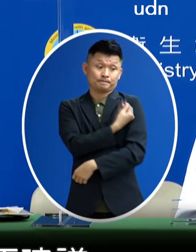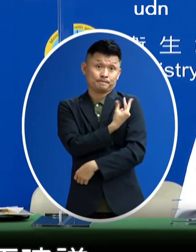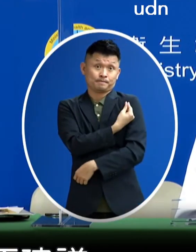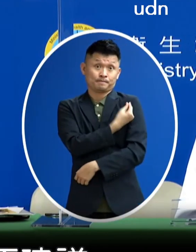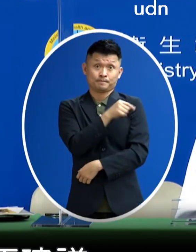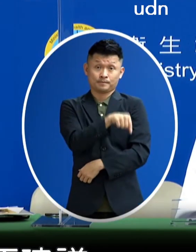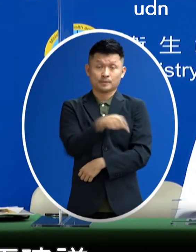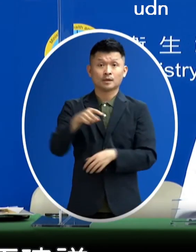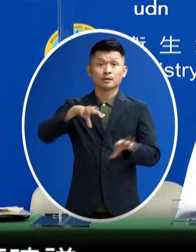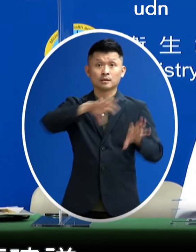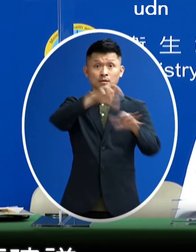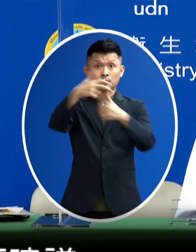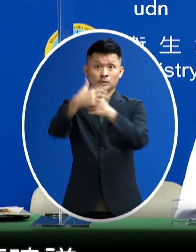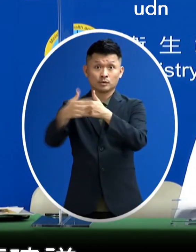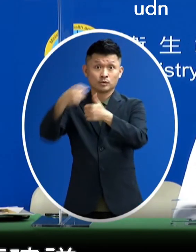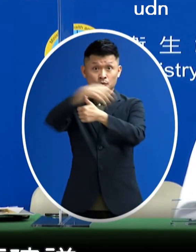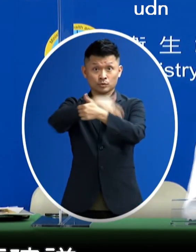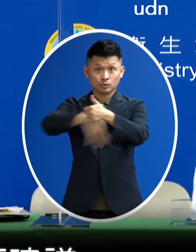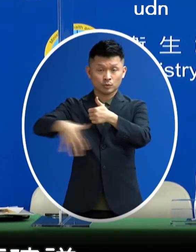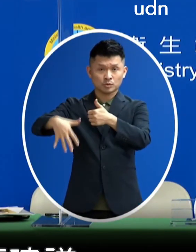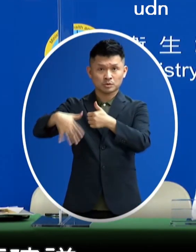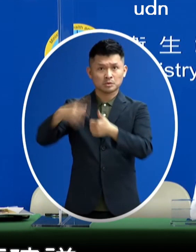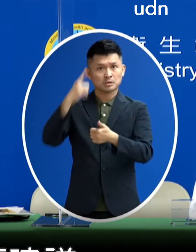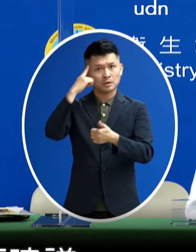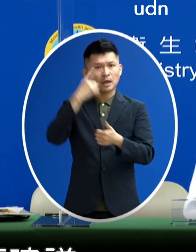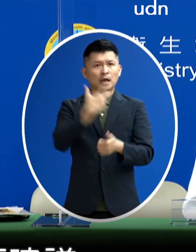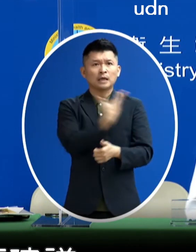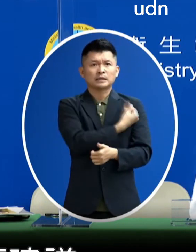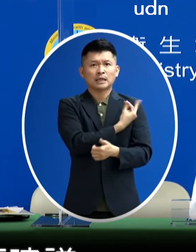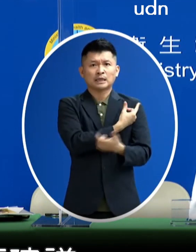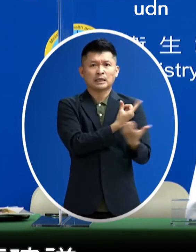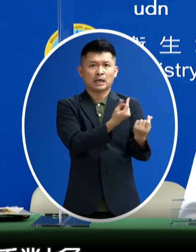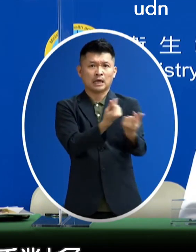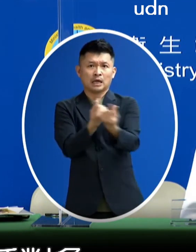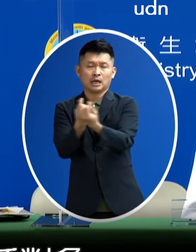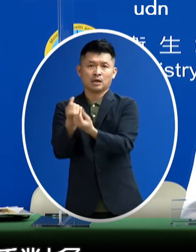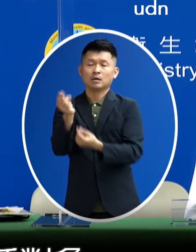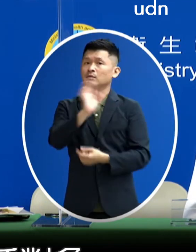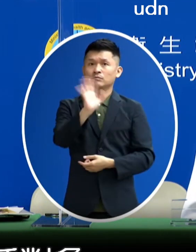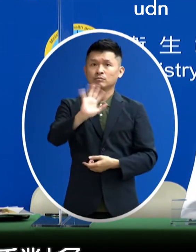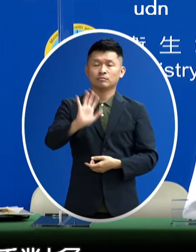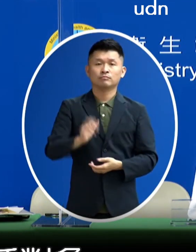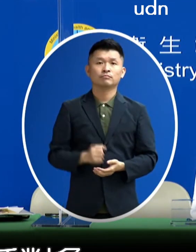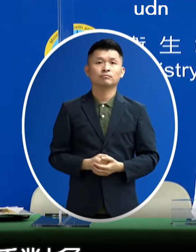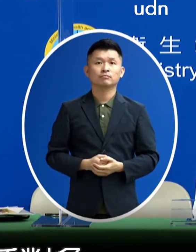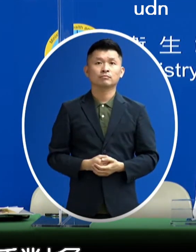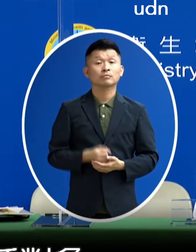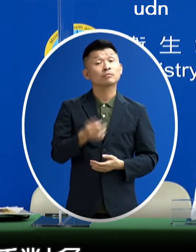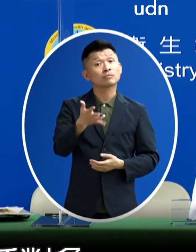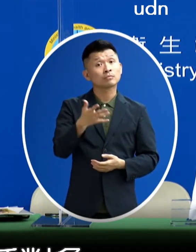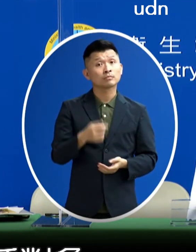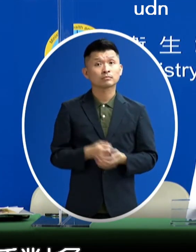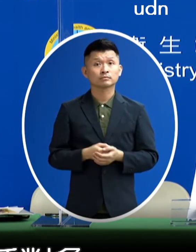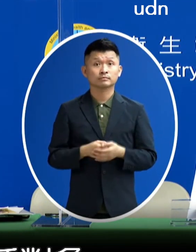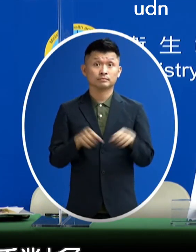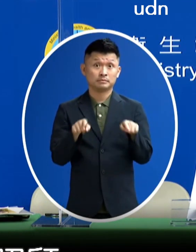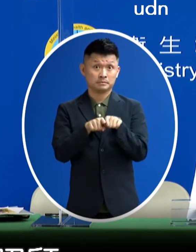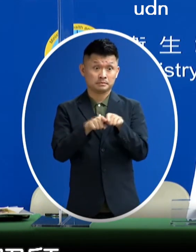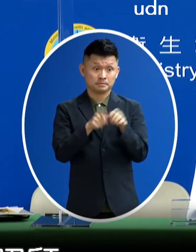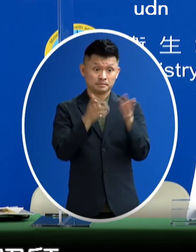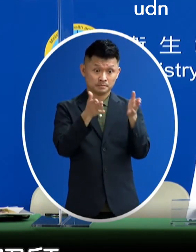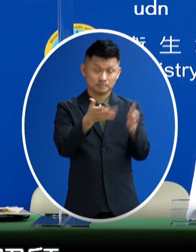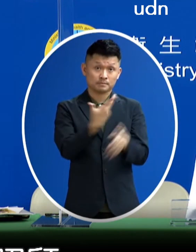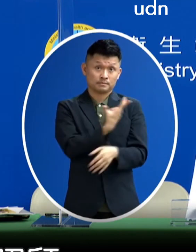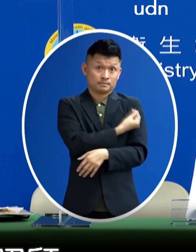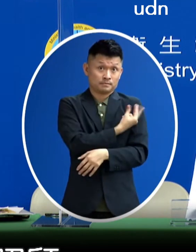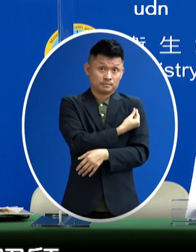卫生组织不建议大量的这样子来接种，不建议。那当然是他一般而言的接种的对象的话，